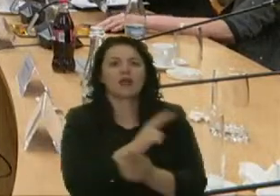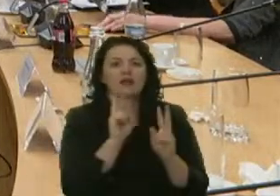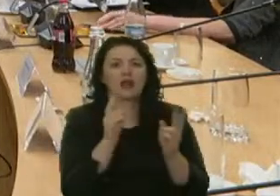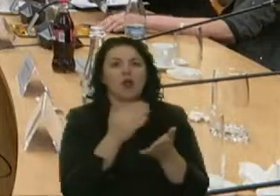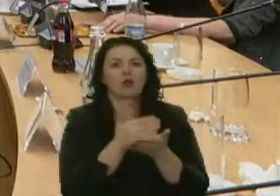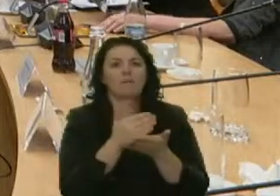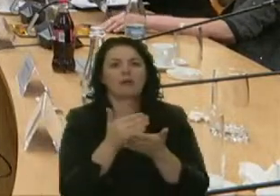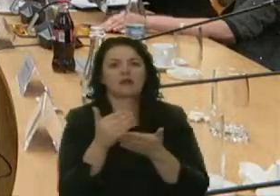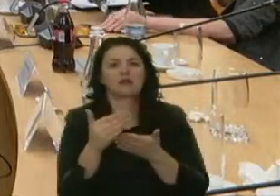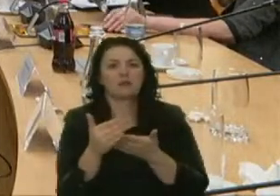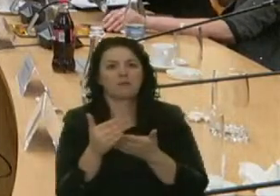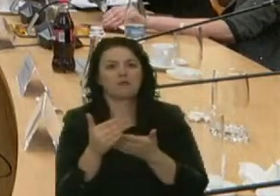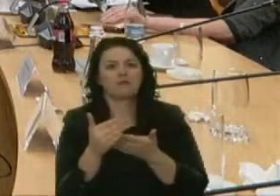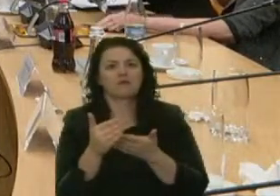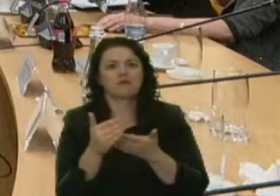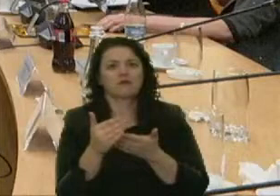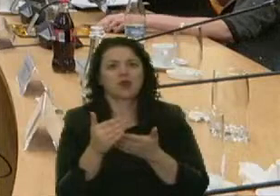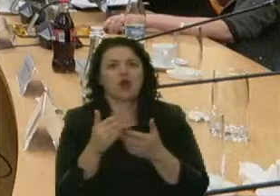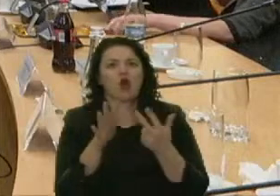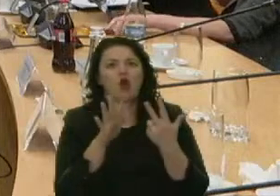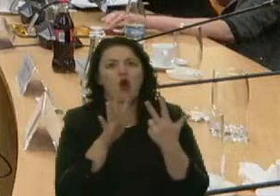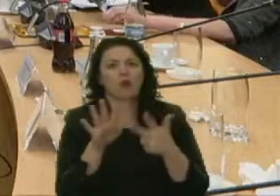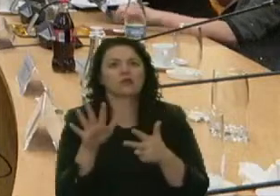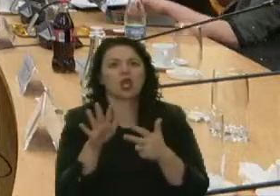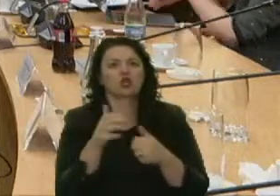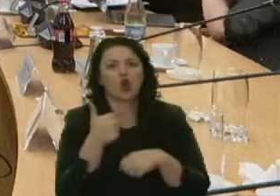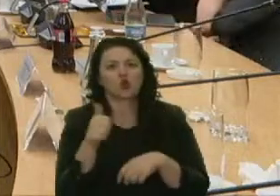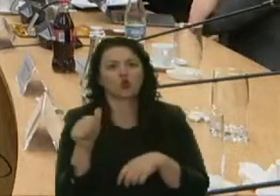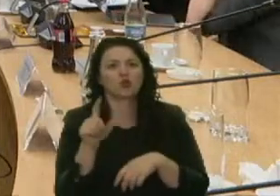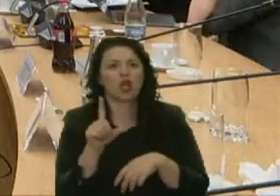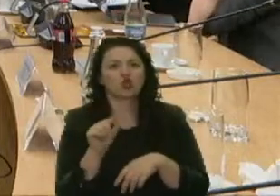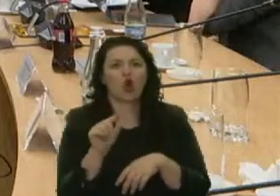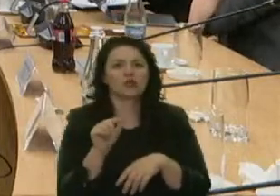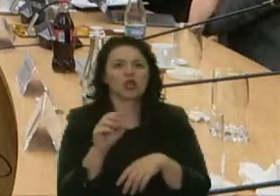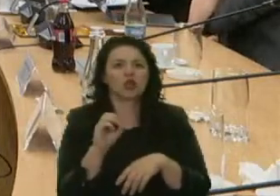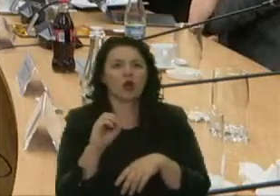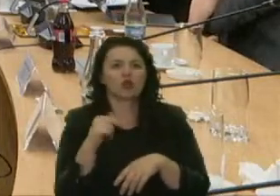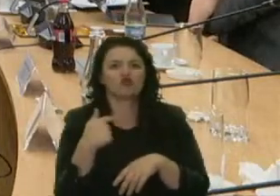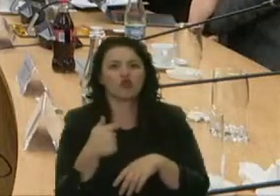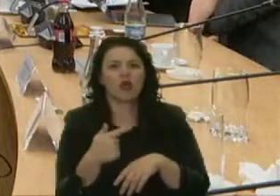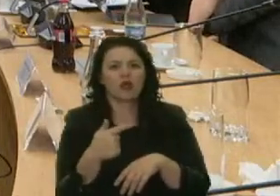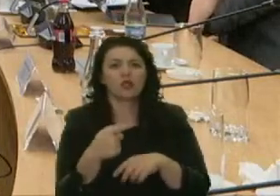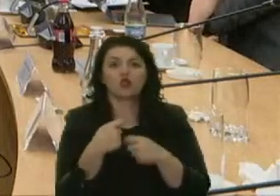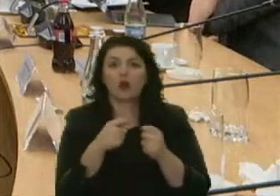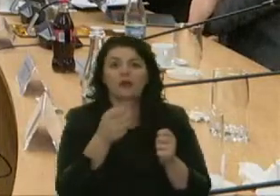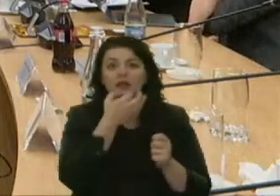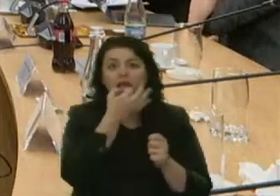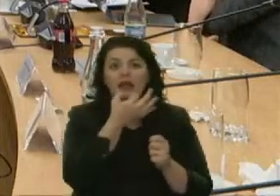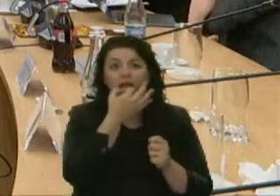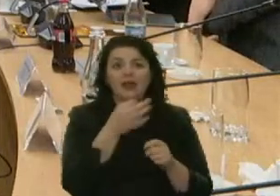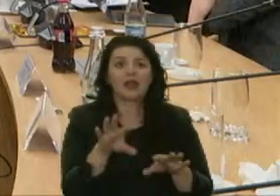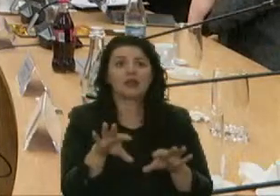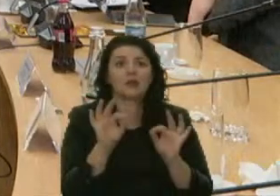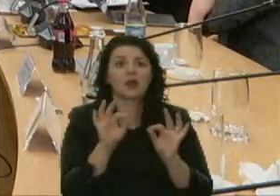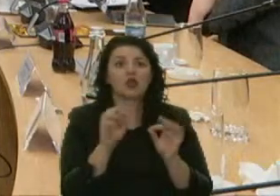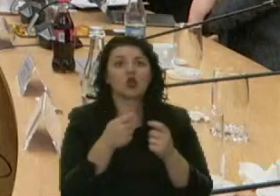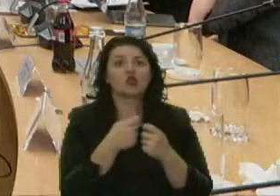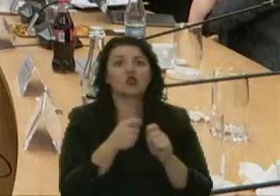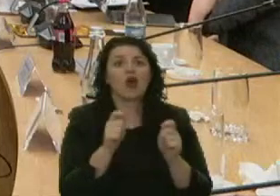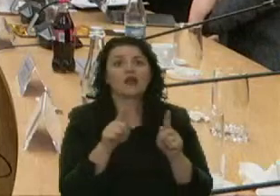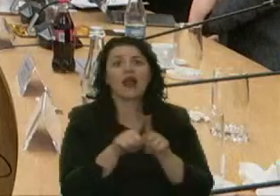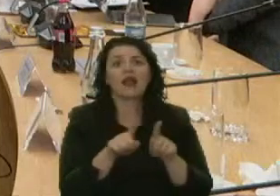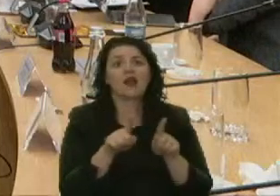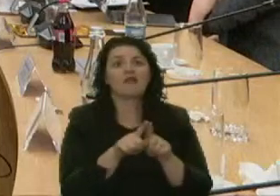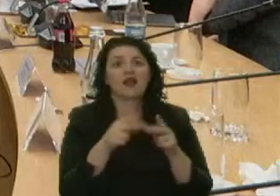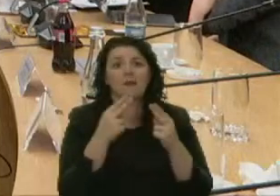împărțim la 80 100 120 de ONG uri care toate sunt declarate eligibile și toate proiectele sunt la